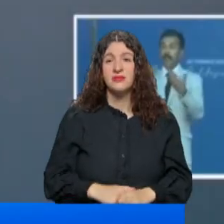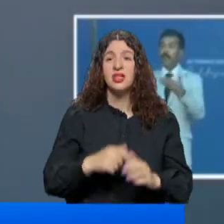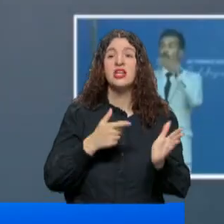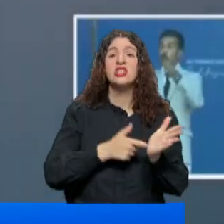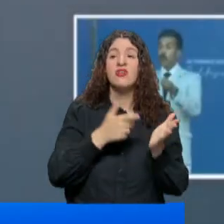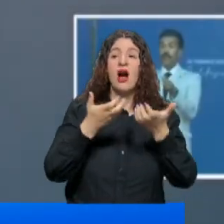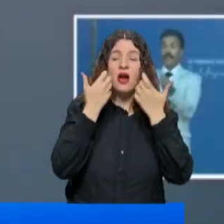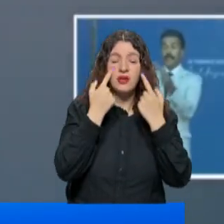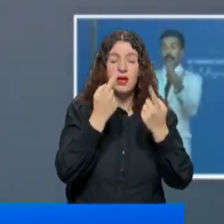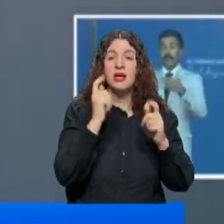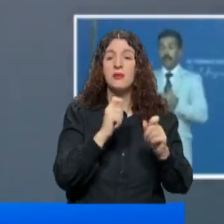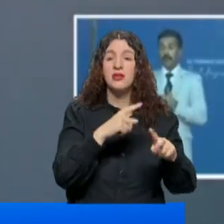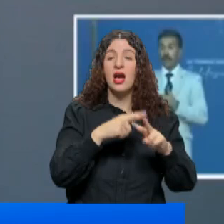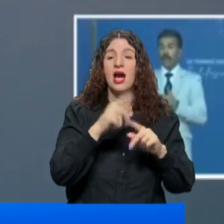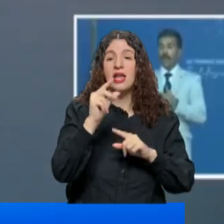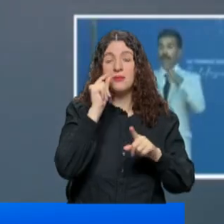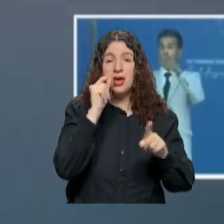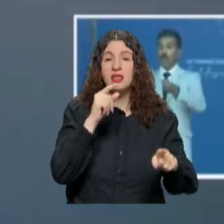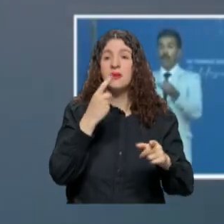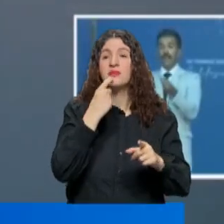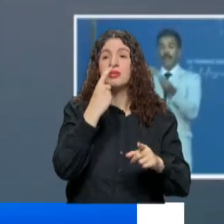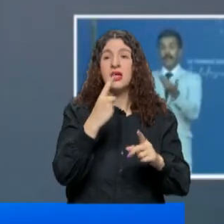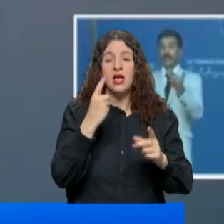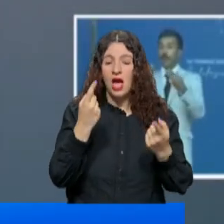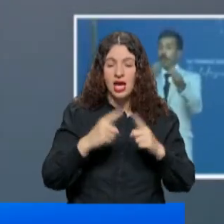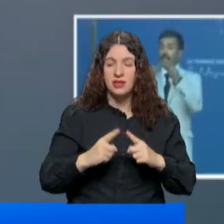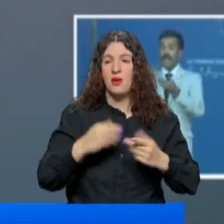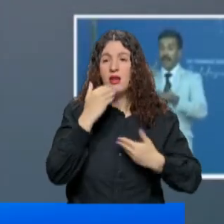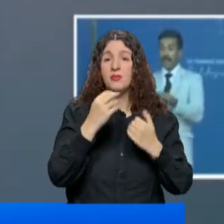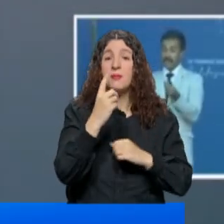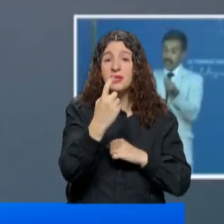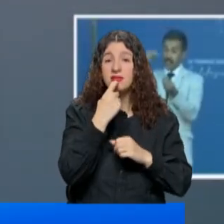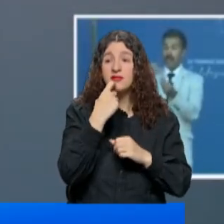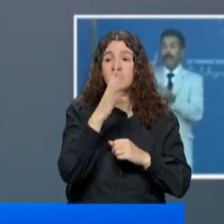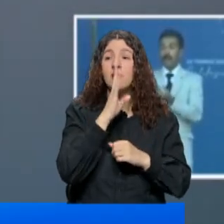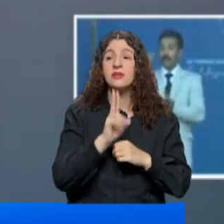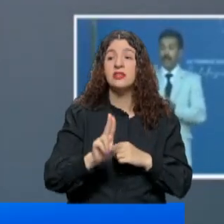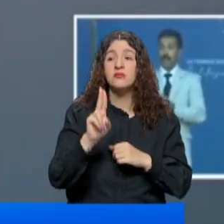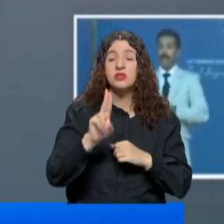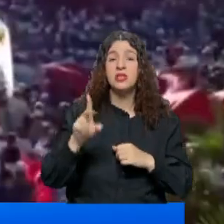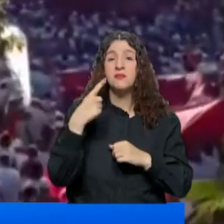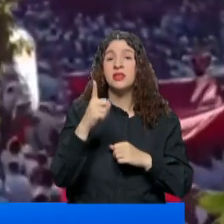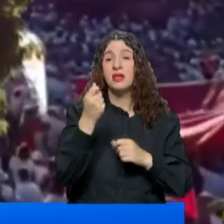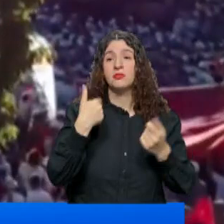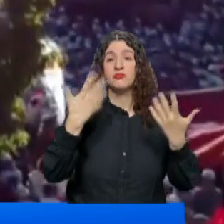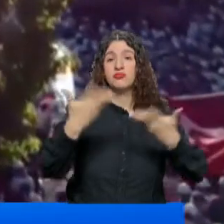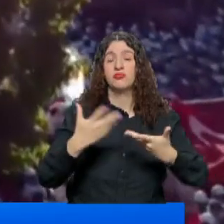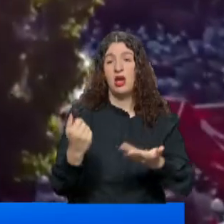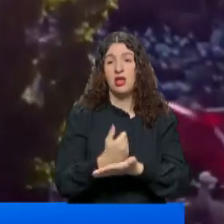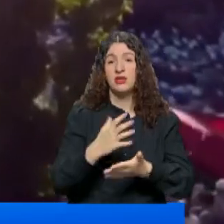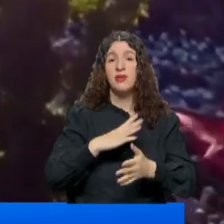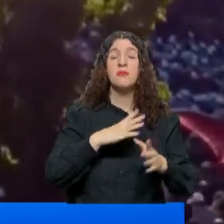Çiftçilik ve hayvancılık yapan Ali Duman da kürsüden yıllık muhasebesini paylaştı. Bir yılda 477 bin lira cüra yapmışım.